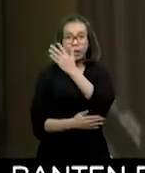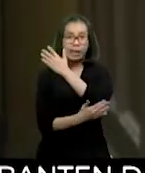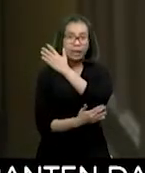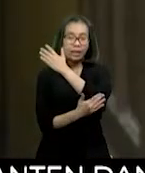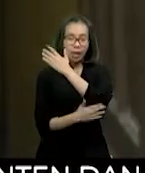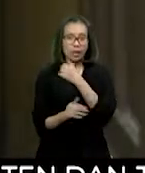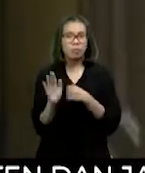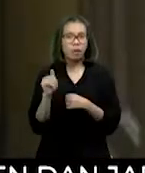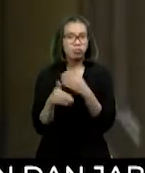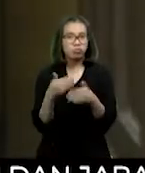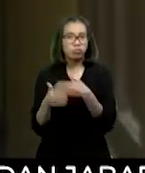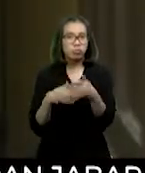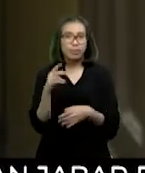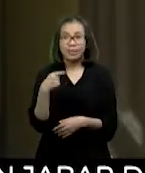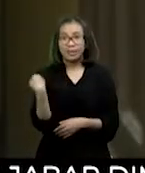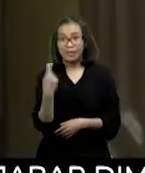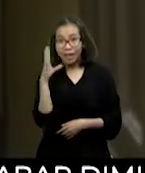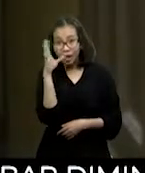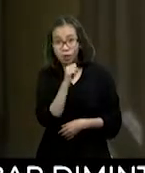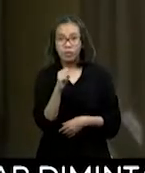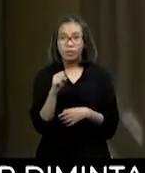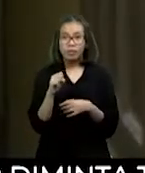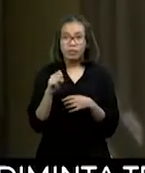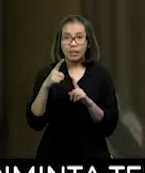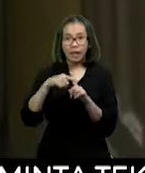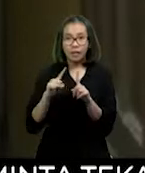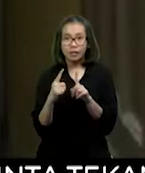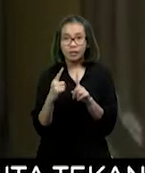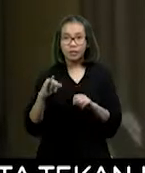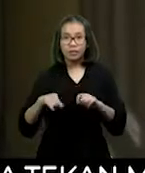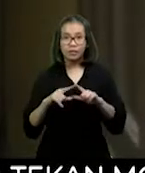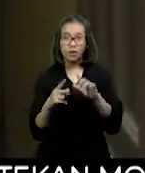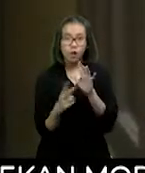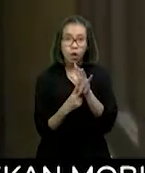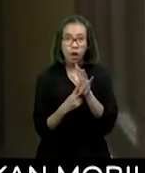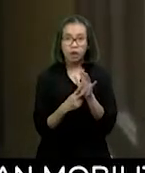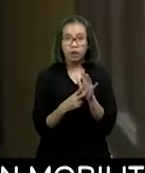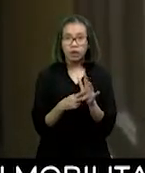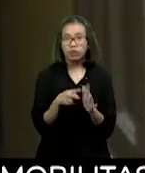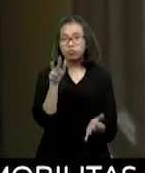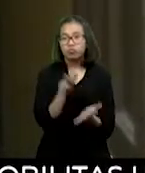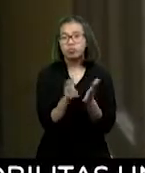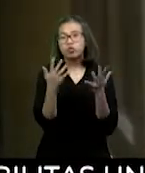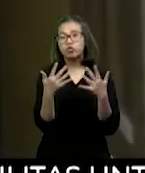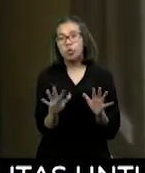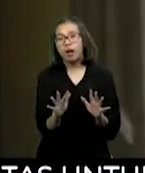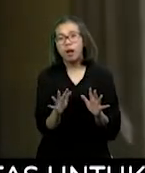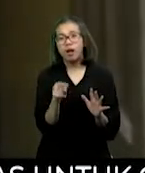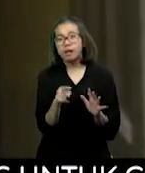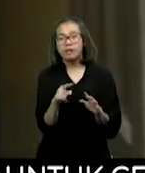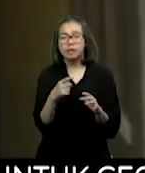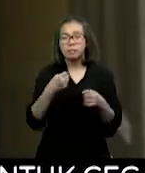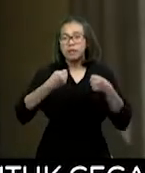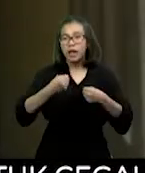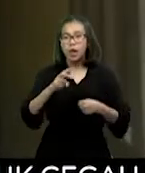ya, putusan kita sudah tahu 2 tahun 7 bulan lebih lah. Nah ini juga berproses terus nunggu SK-nya, jadi ini proses.